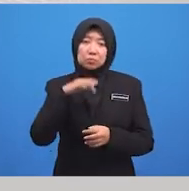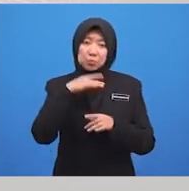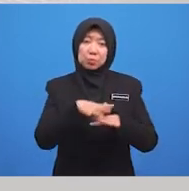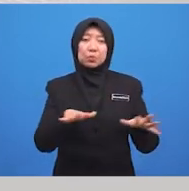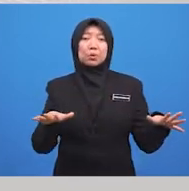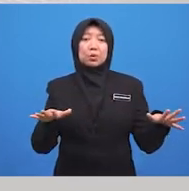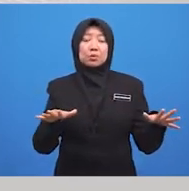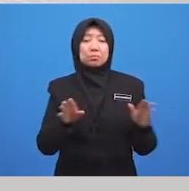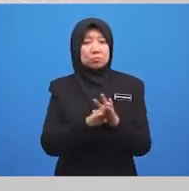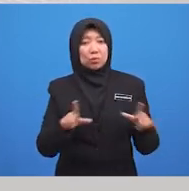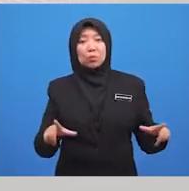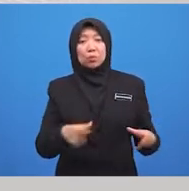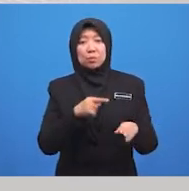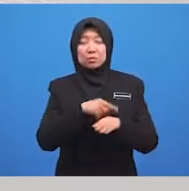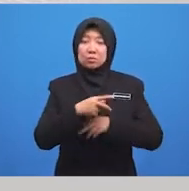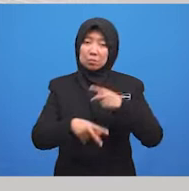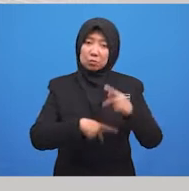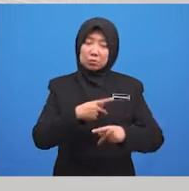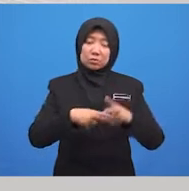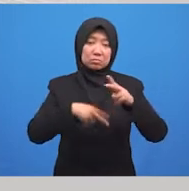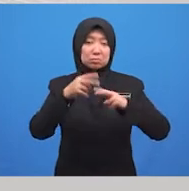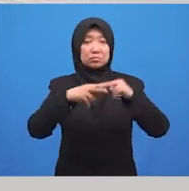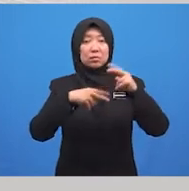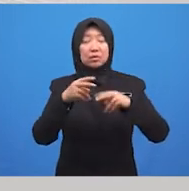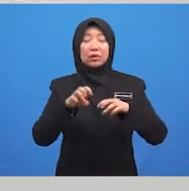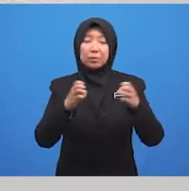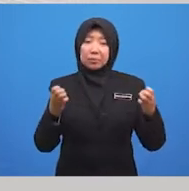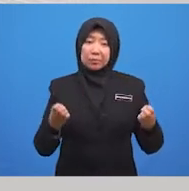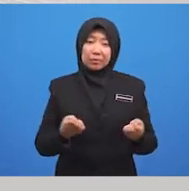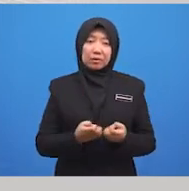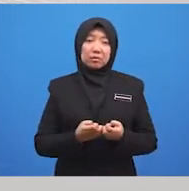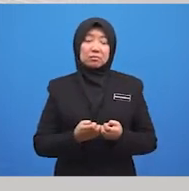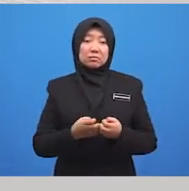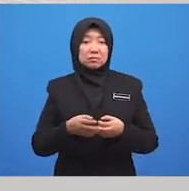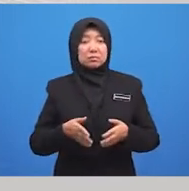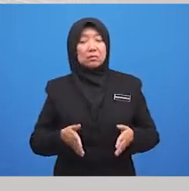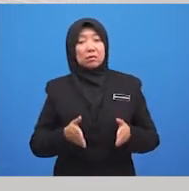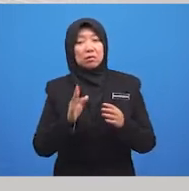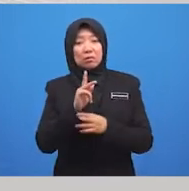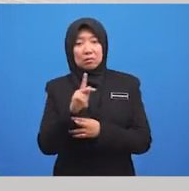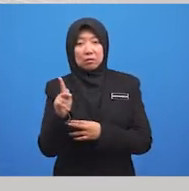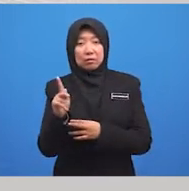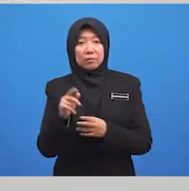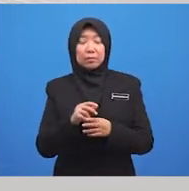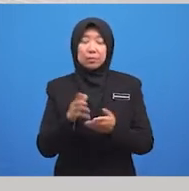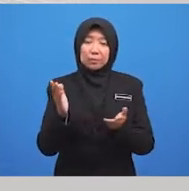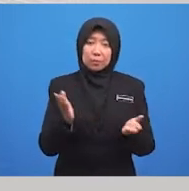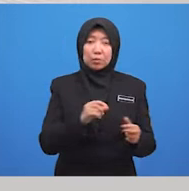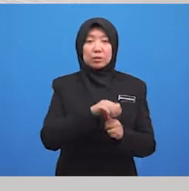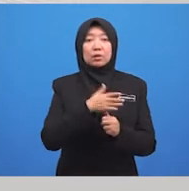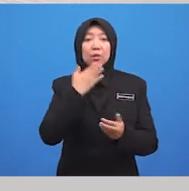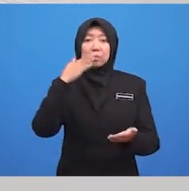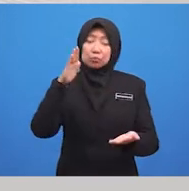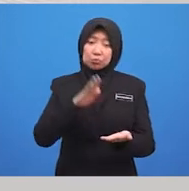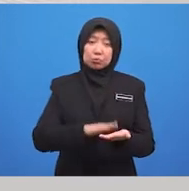air turut berlaku semasa proses pembinaan empangan dijalankan. Hal demikian membawa kesan yang